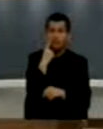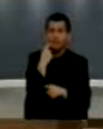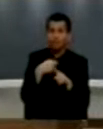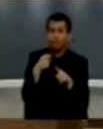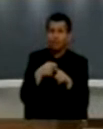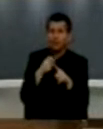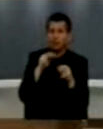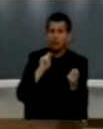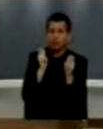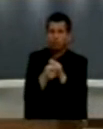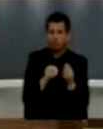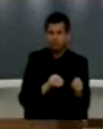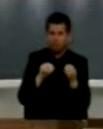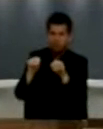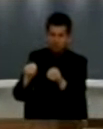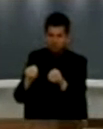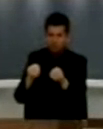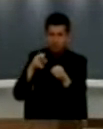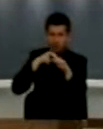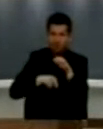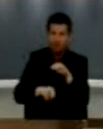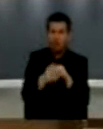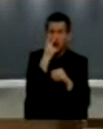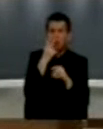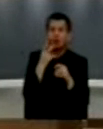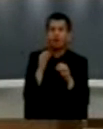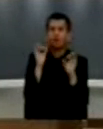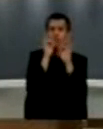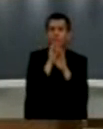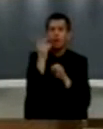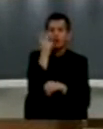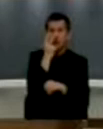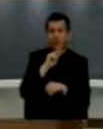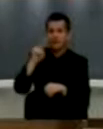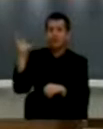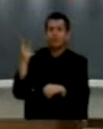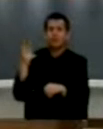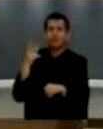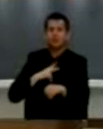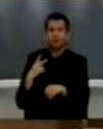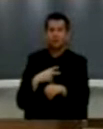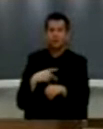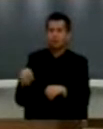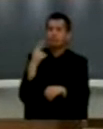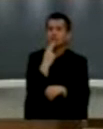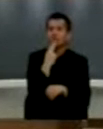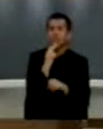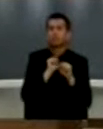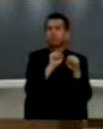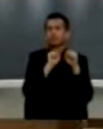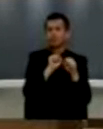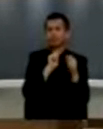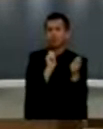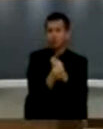lidhje me ndryshimin e lokacionit të nënkalimit, por nuk kanë hasur mirëkuptim nga një pjesë tjetër e banorëve, të cilët asnjëherë nuk e kanë lejuar ndryshimin